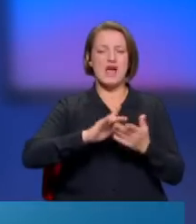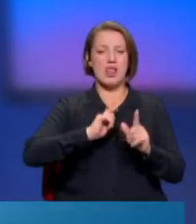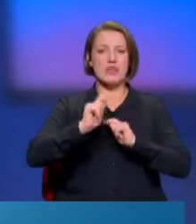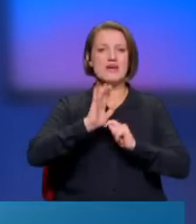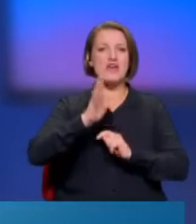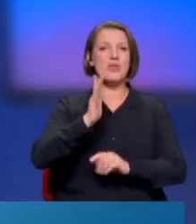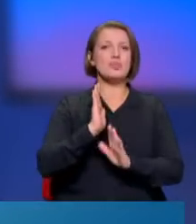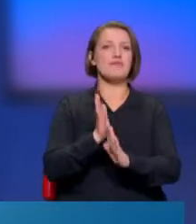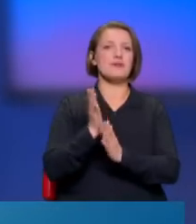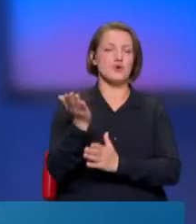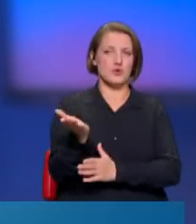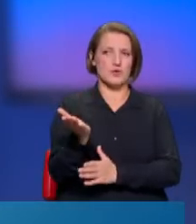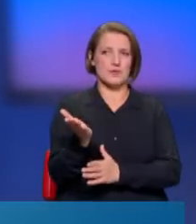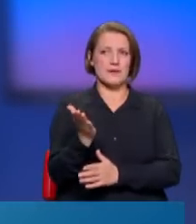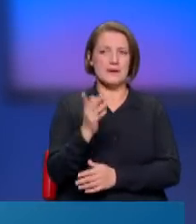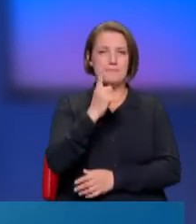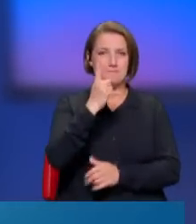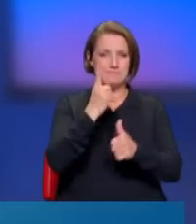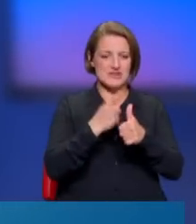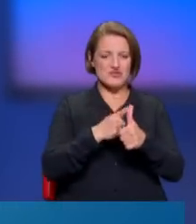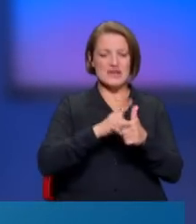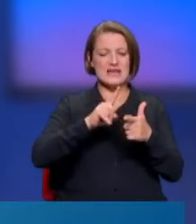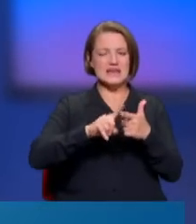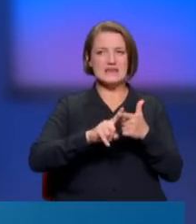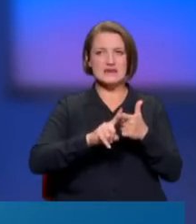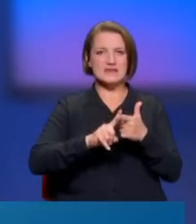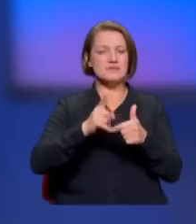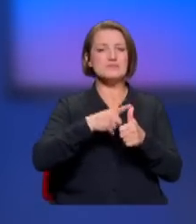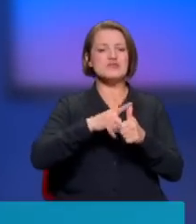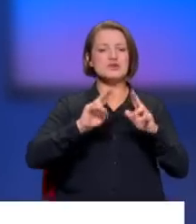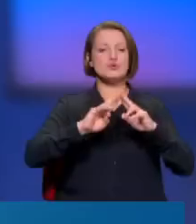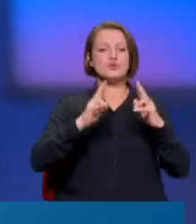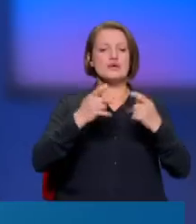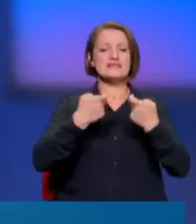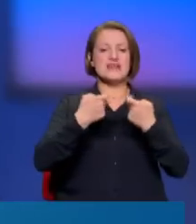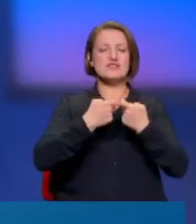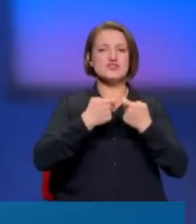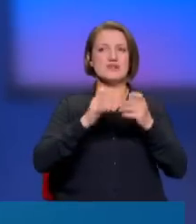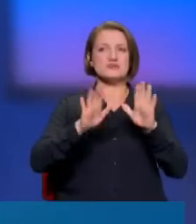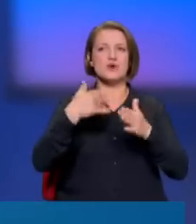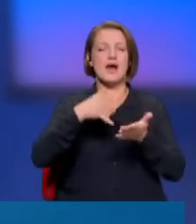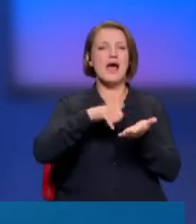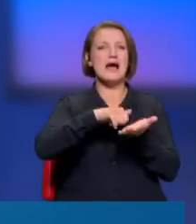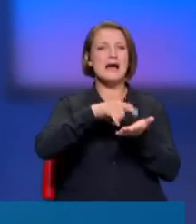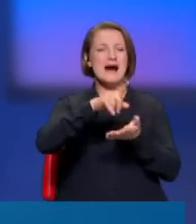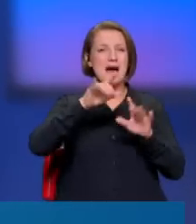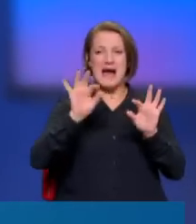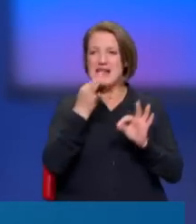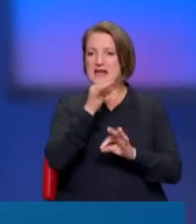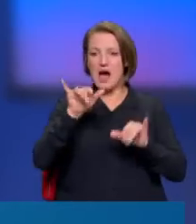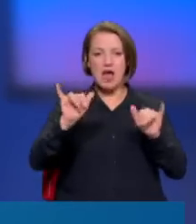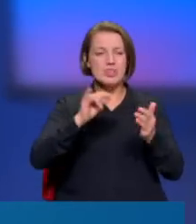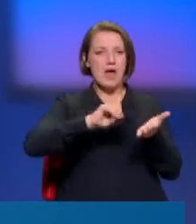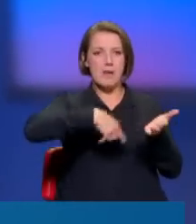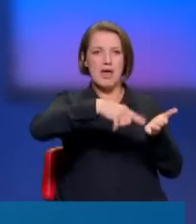devam ediyor Bir ve Dünya 1 Dünya Savaşı'ndan sonra imzalanan benzer bütün antlaşmalar yerle bir oldu